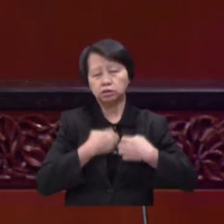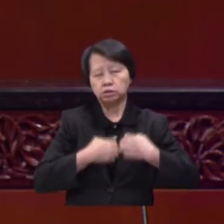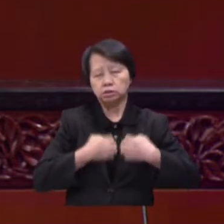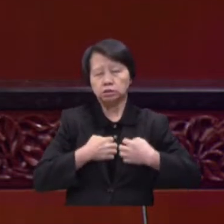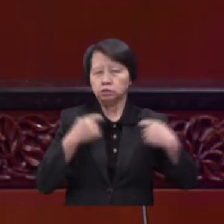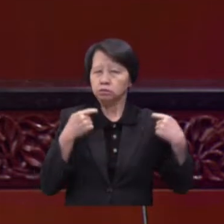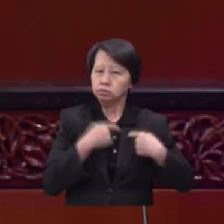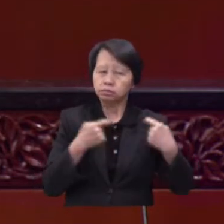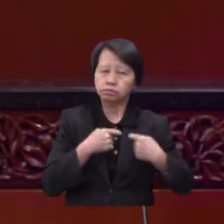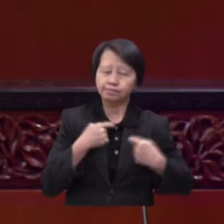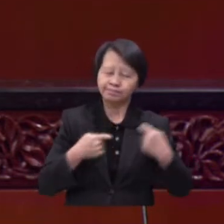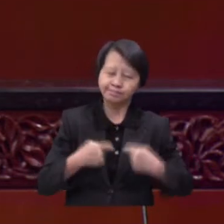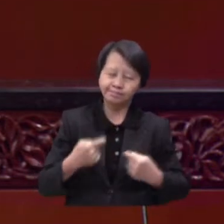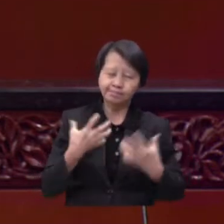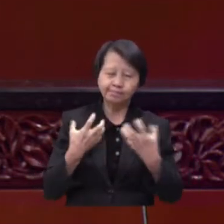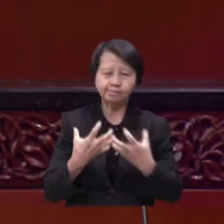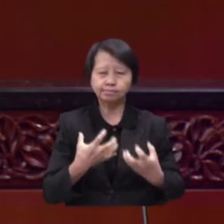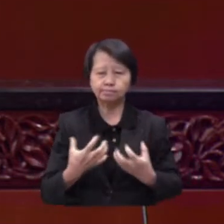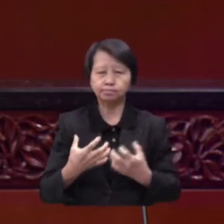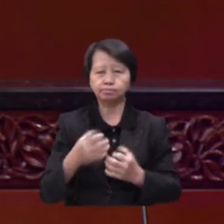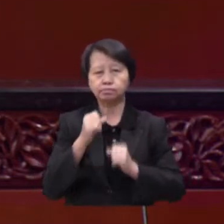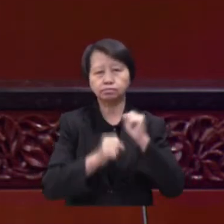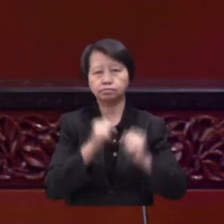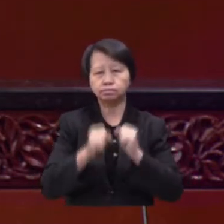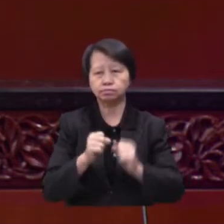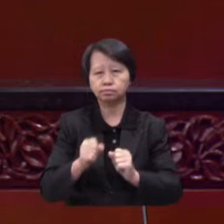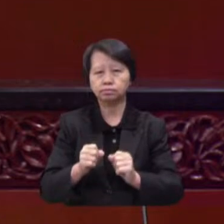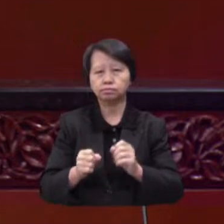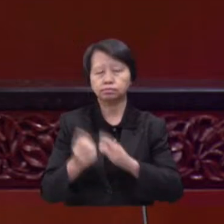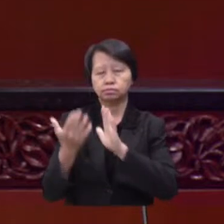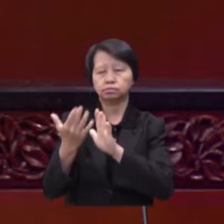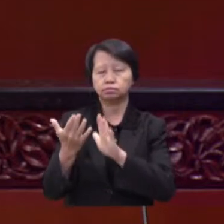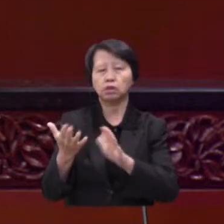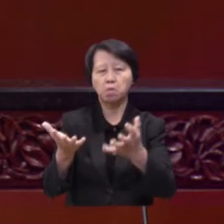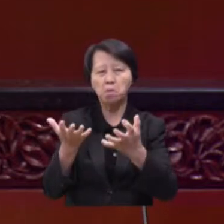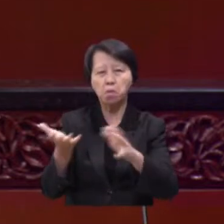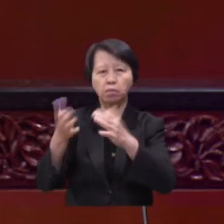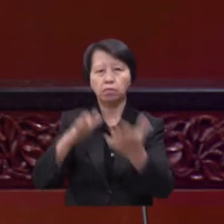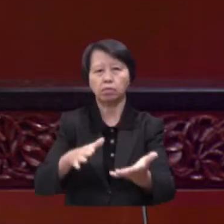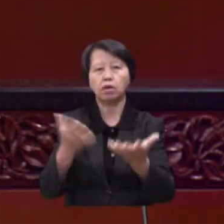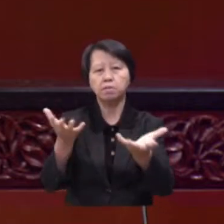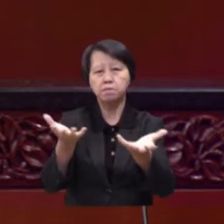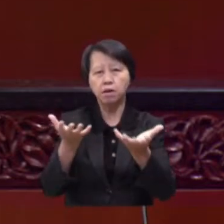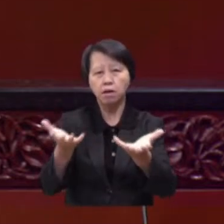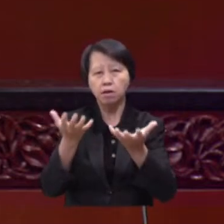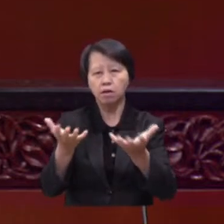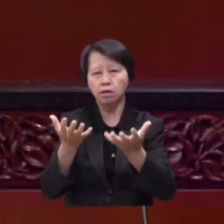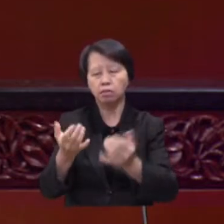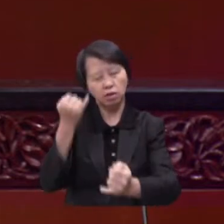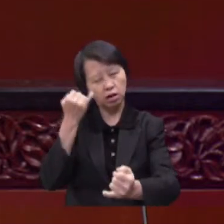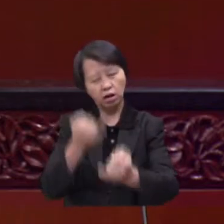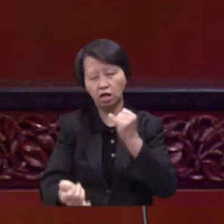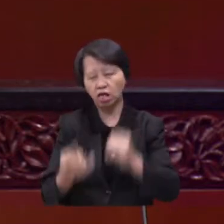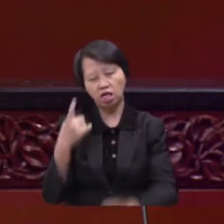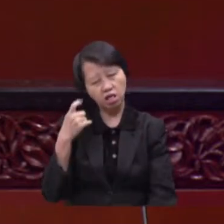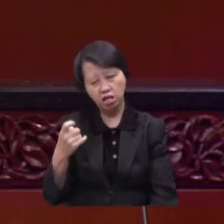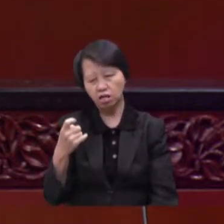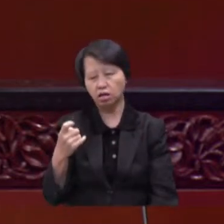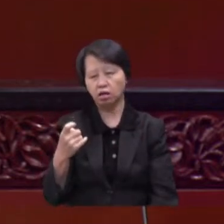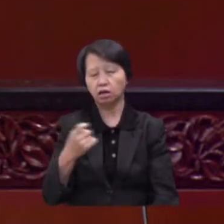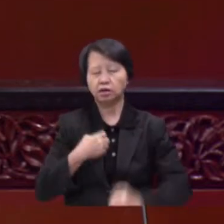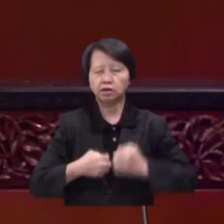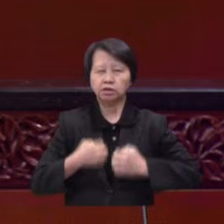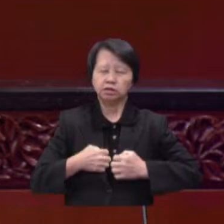mereka bersikap terhadap kematian yaitu keinginan untuk mengakhiri kesakitan